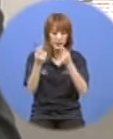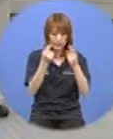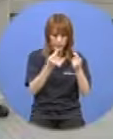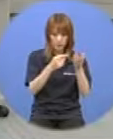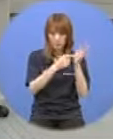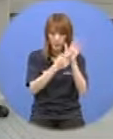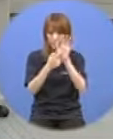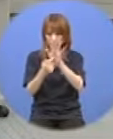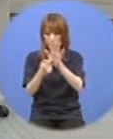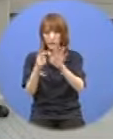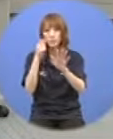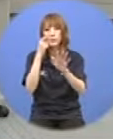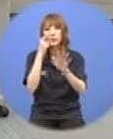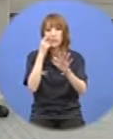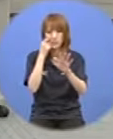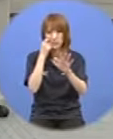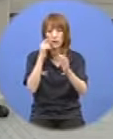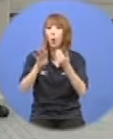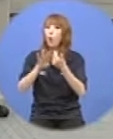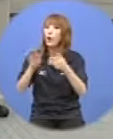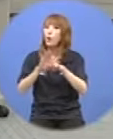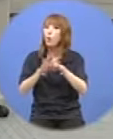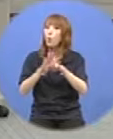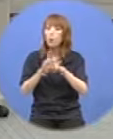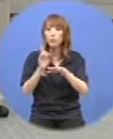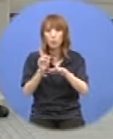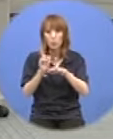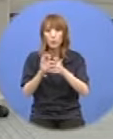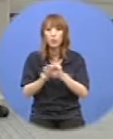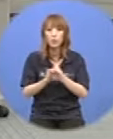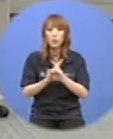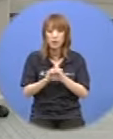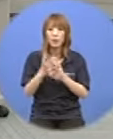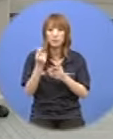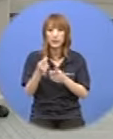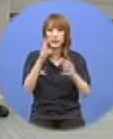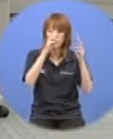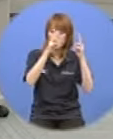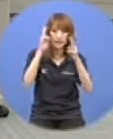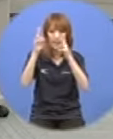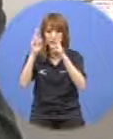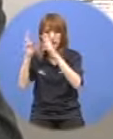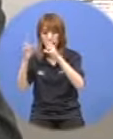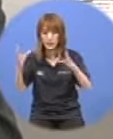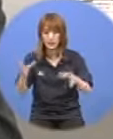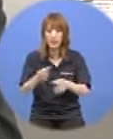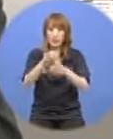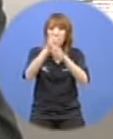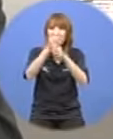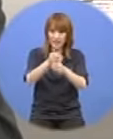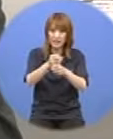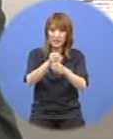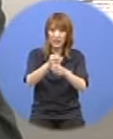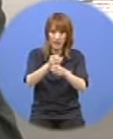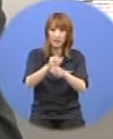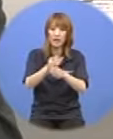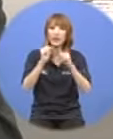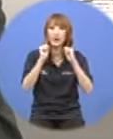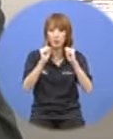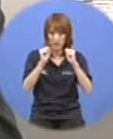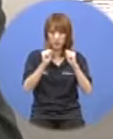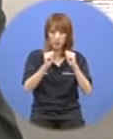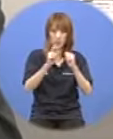ですよ。でそうするとどうしたらいいかというと、やっぱりちょっと束になってかかっていた方がいいなと。束になって一社ずつは